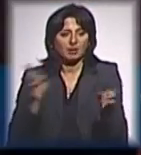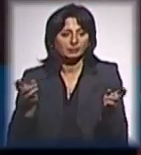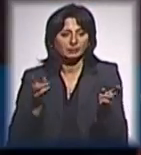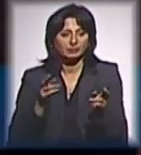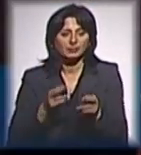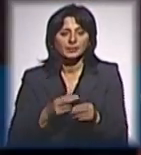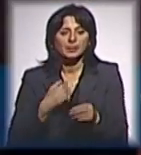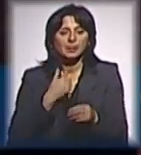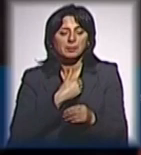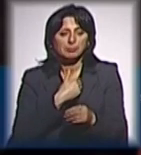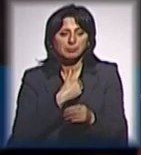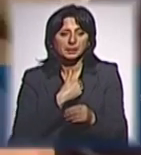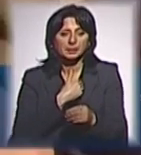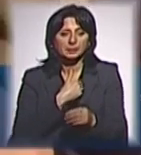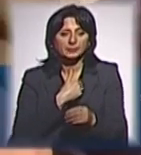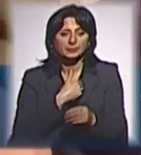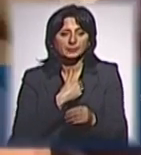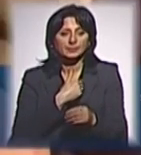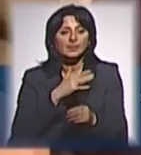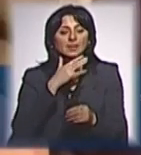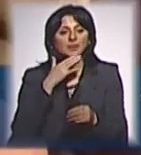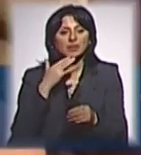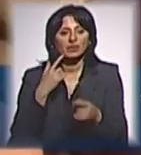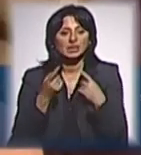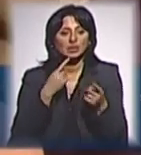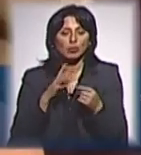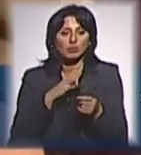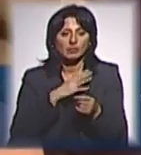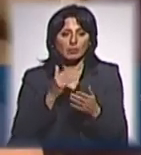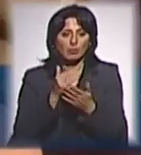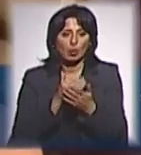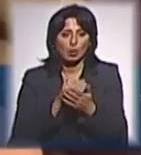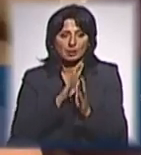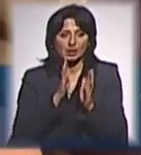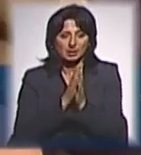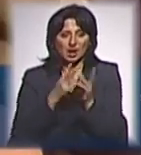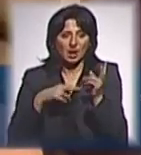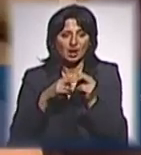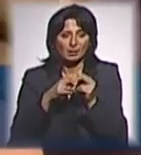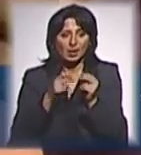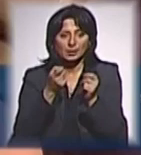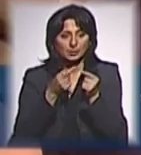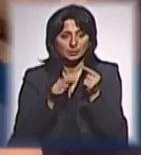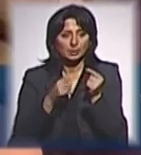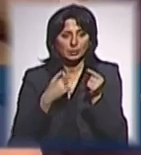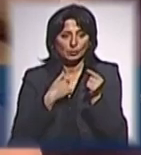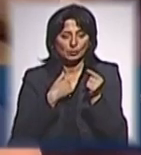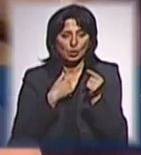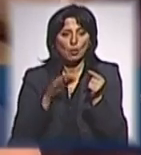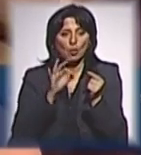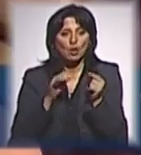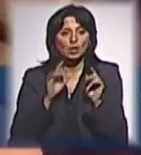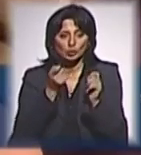მემკვიდრეობისადმი. თუმცა მე მინდა ახლა ბევრი საუბარი იყო, ანუ ჩვენ პროგრამა საერთო გვაქვს, მაგრამ რა არის გამასხვავებელი ვთქვათ კონკრეტულად